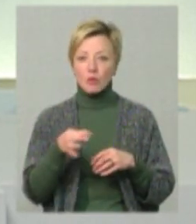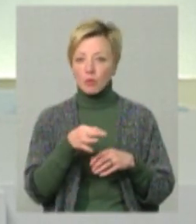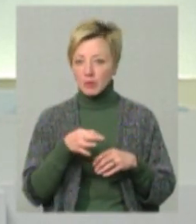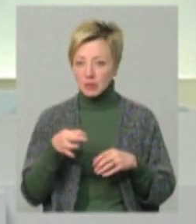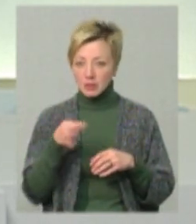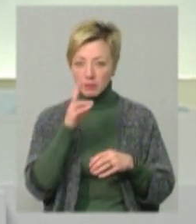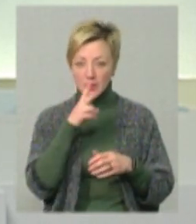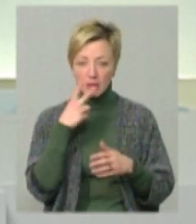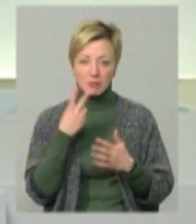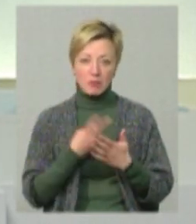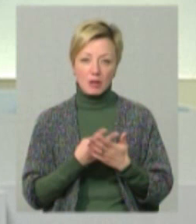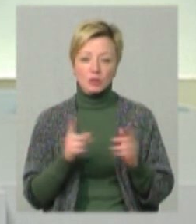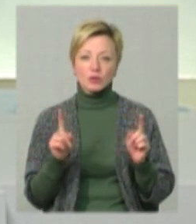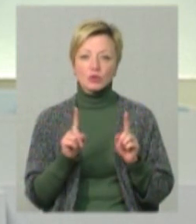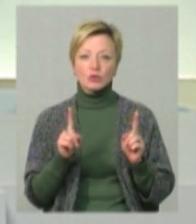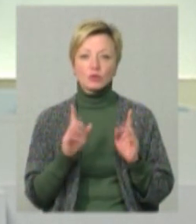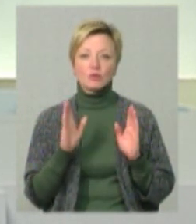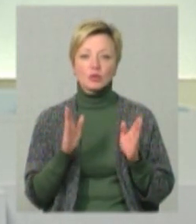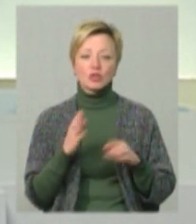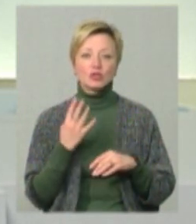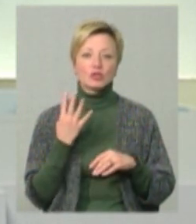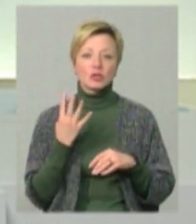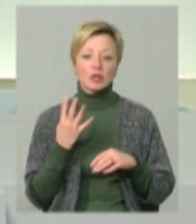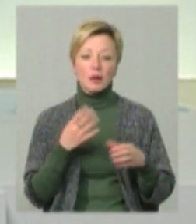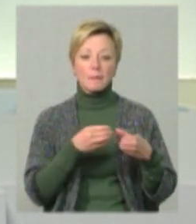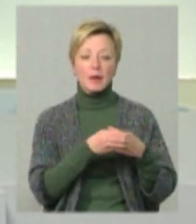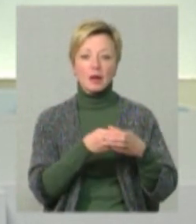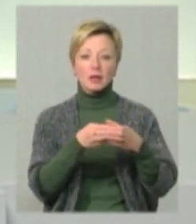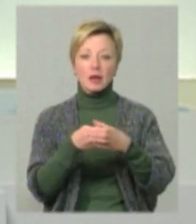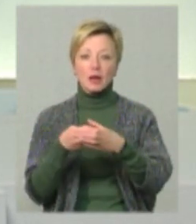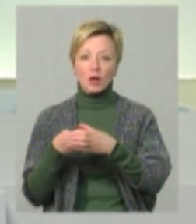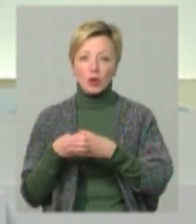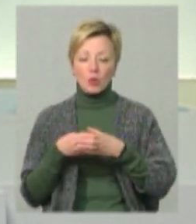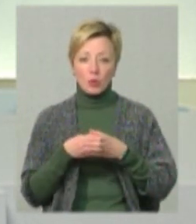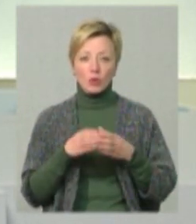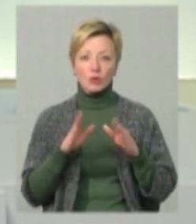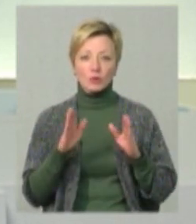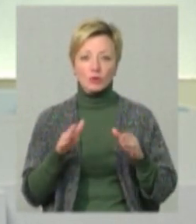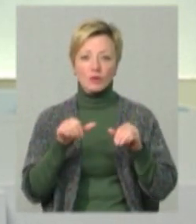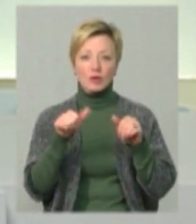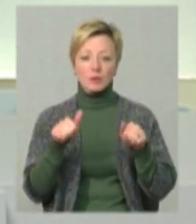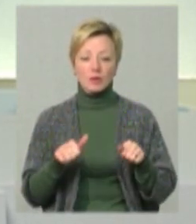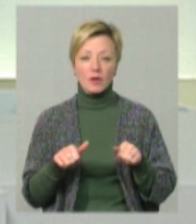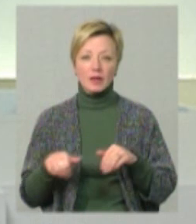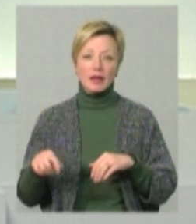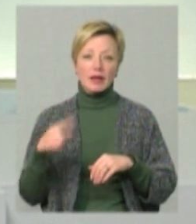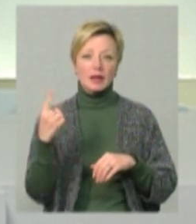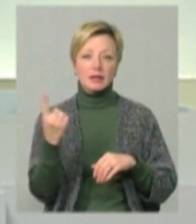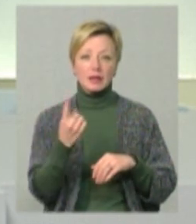області передбачено, що буде 4 батальйони. Вони будуть формувати єдину